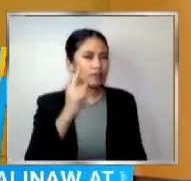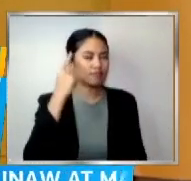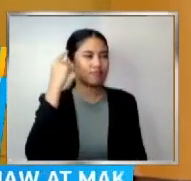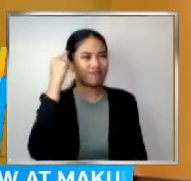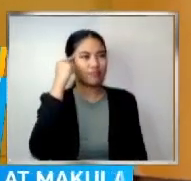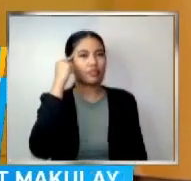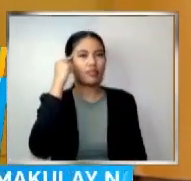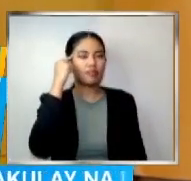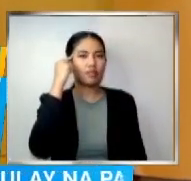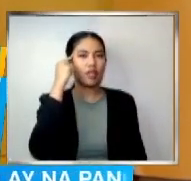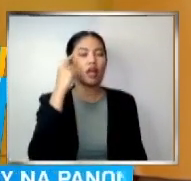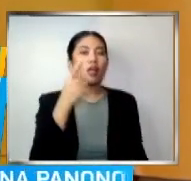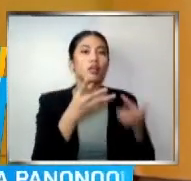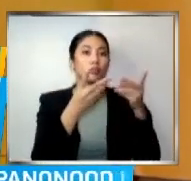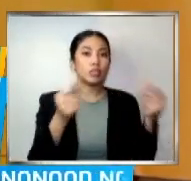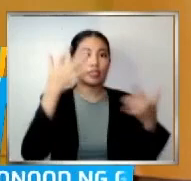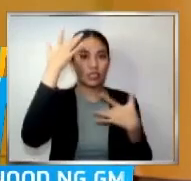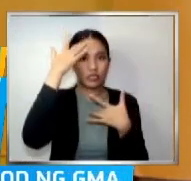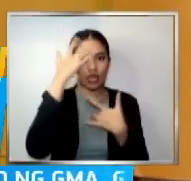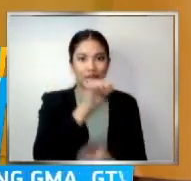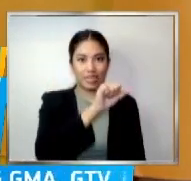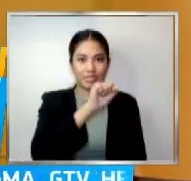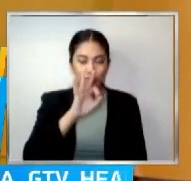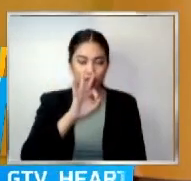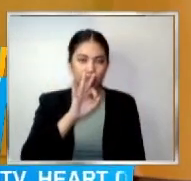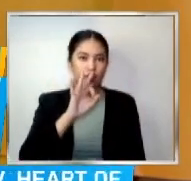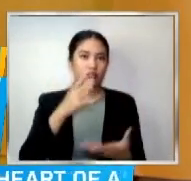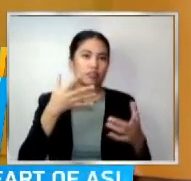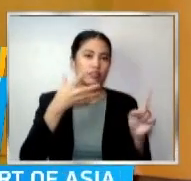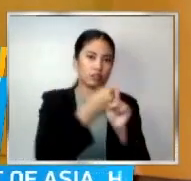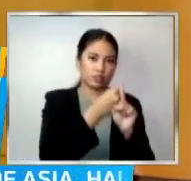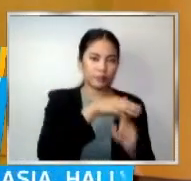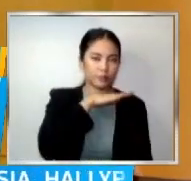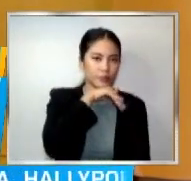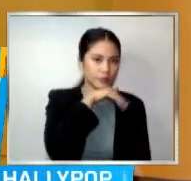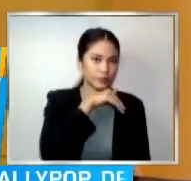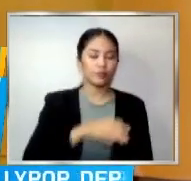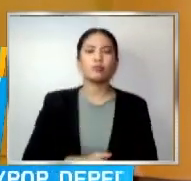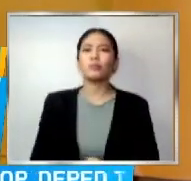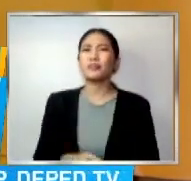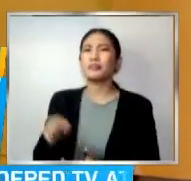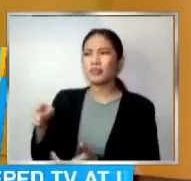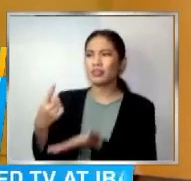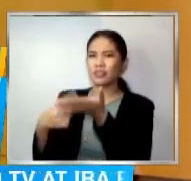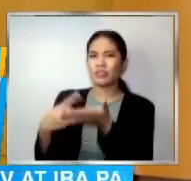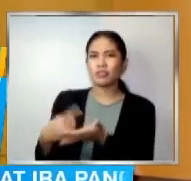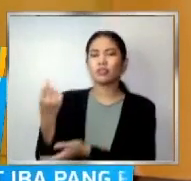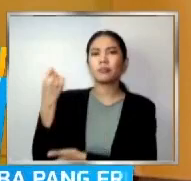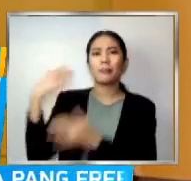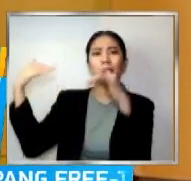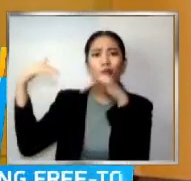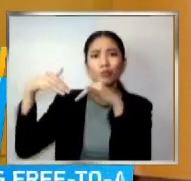ASF sa supply ng baboy? Alam mo ba, nung unang pinag-uusapan niya sa isang forum, yung forum ng